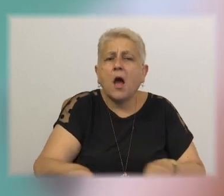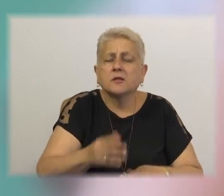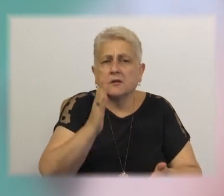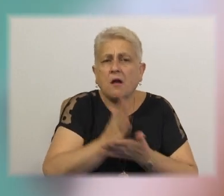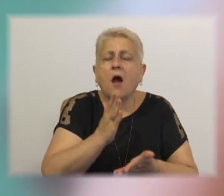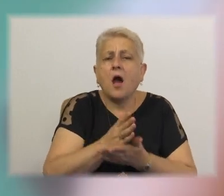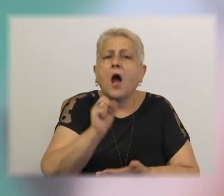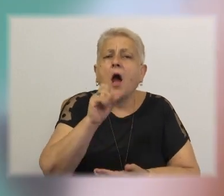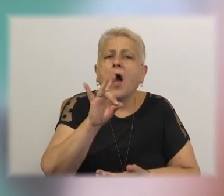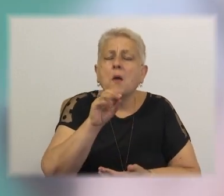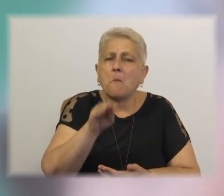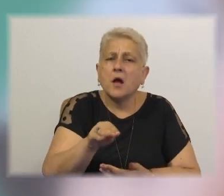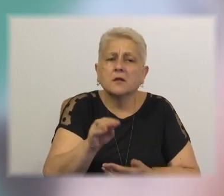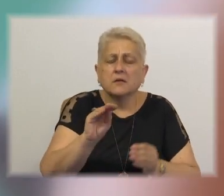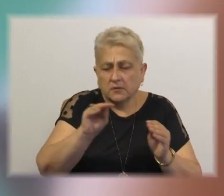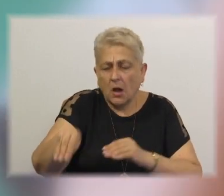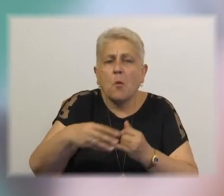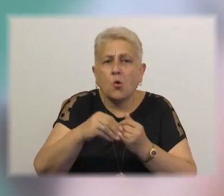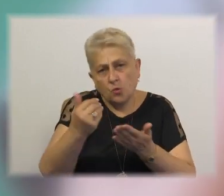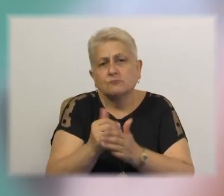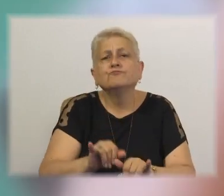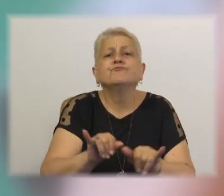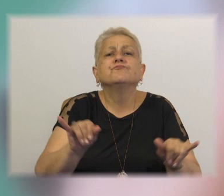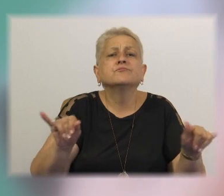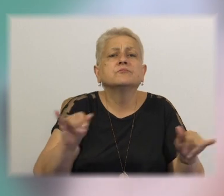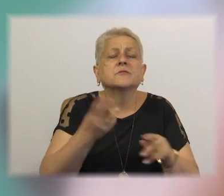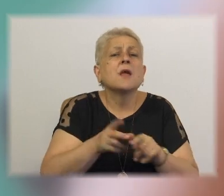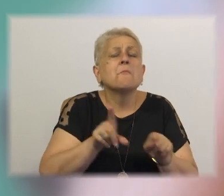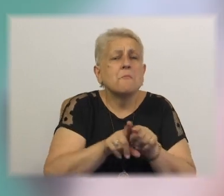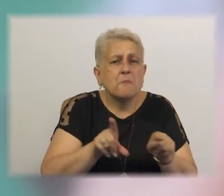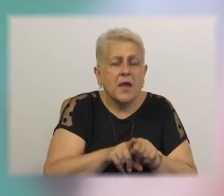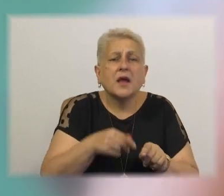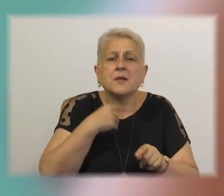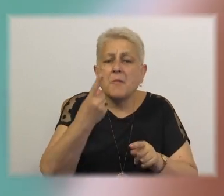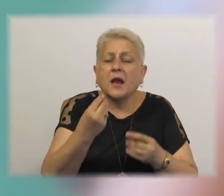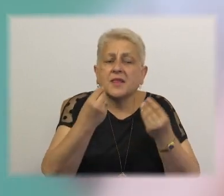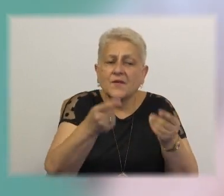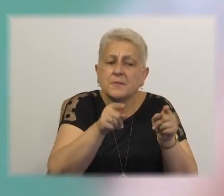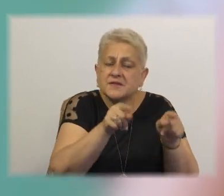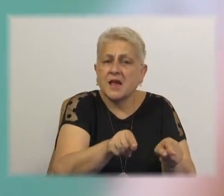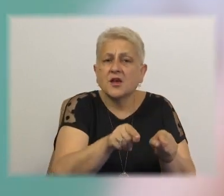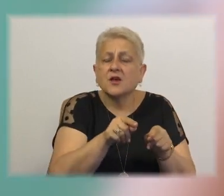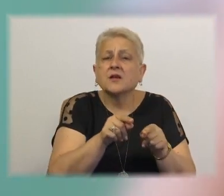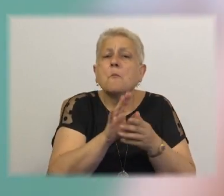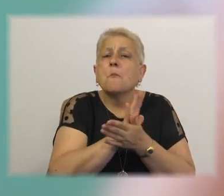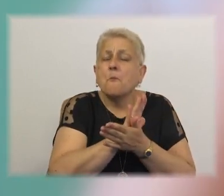տվել, դրել եմ հողի մեջ, տենց հարճել եմ, դաժե մեկը ես ձեզ եմ բերել, որտեղ բակում